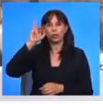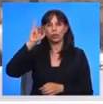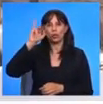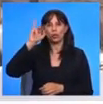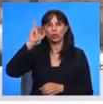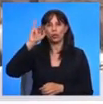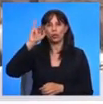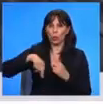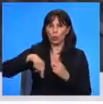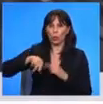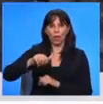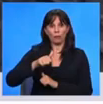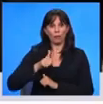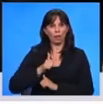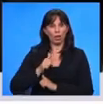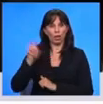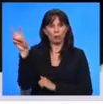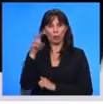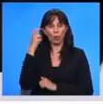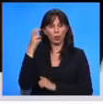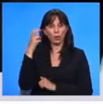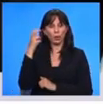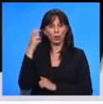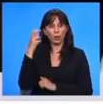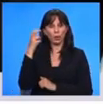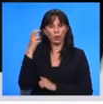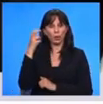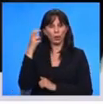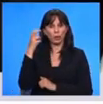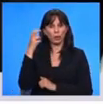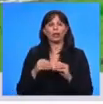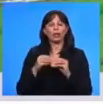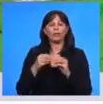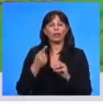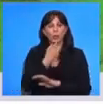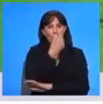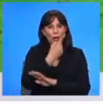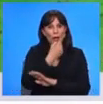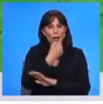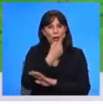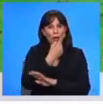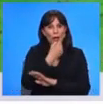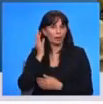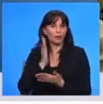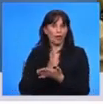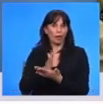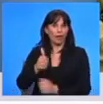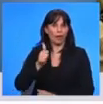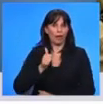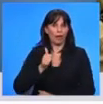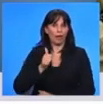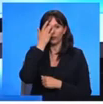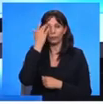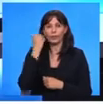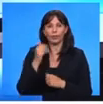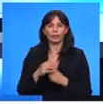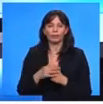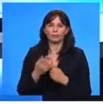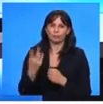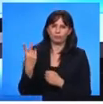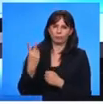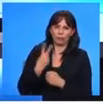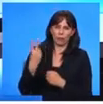מילואים, יוצאי חטיבת תנחה. ואנחנו בוא נהיה... יופי.